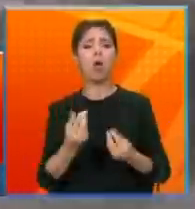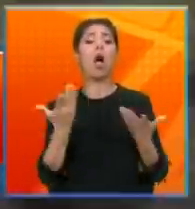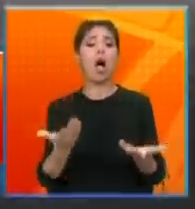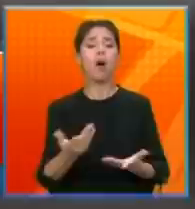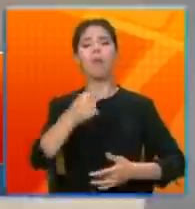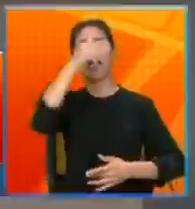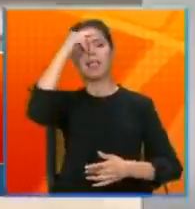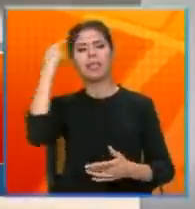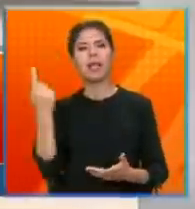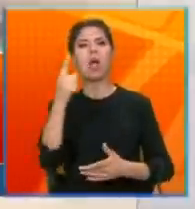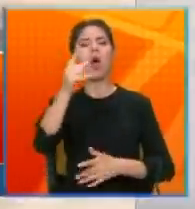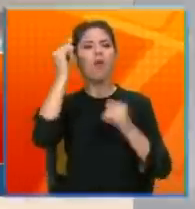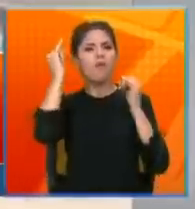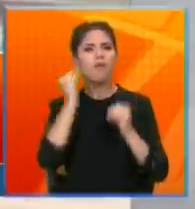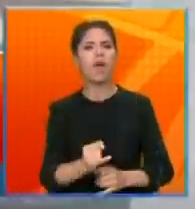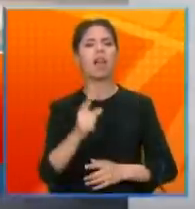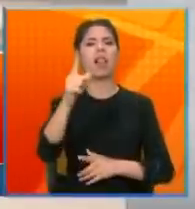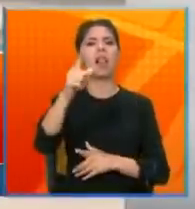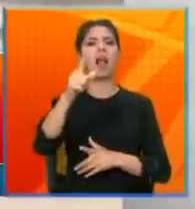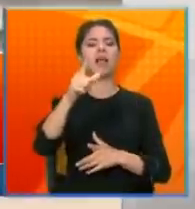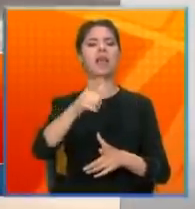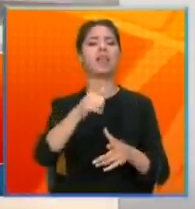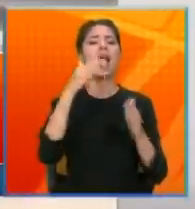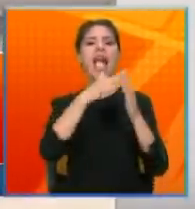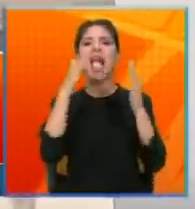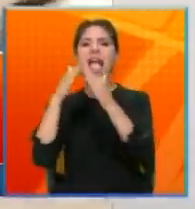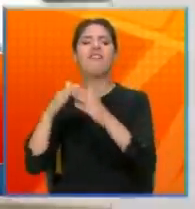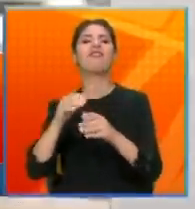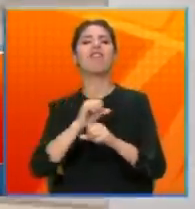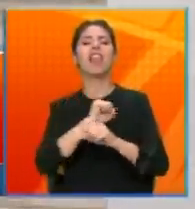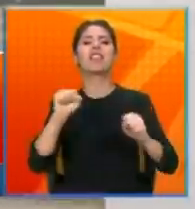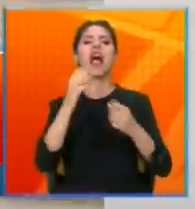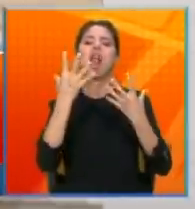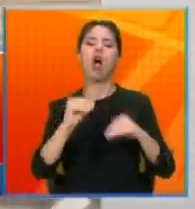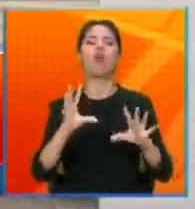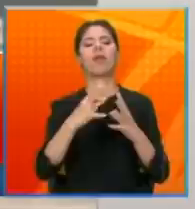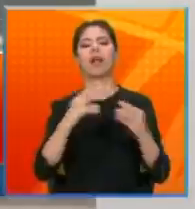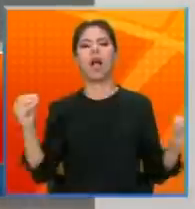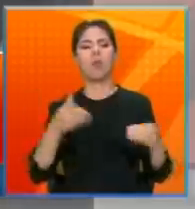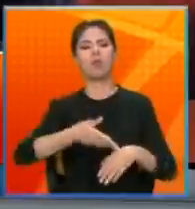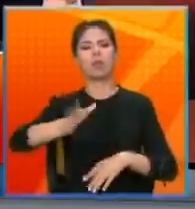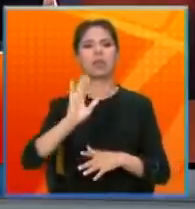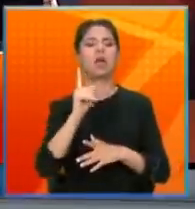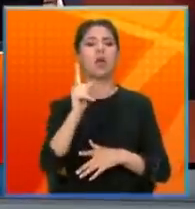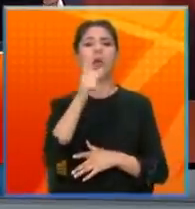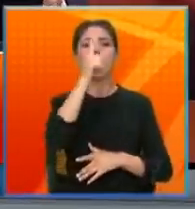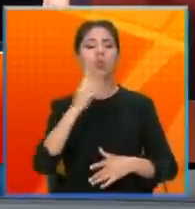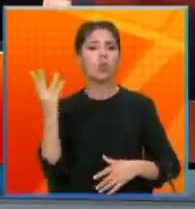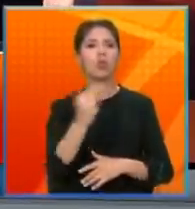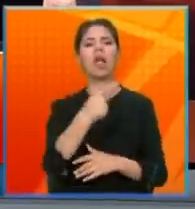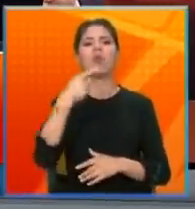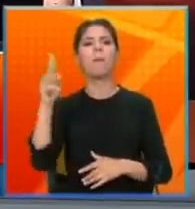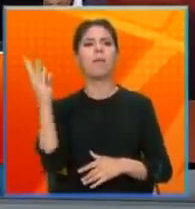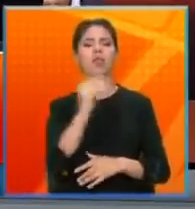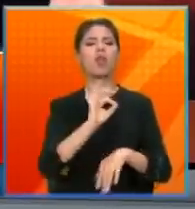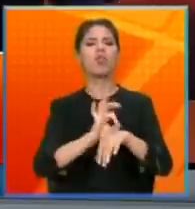ki o felaket yerleşim yerlerine ulaşamadan kayboldu gitti. Yüzlerce, binlerce dakikalık görüntü